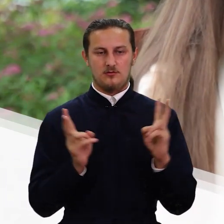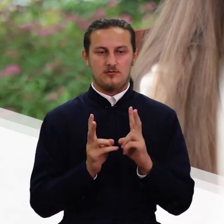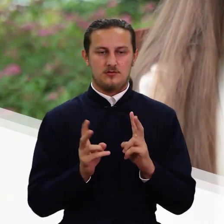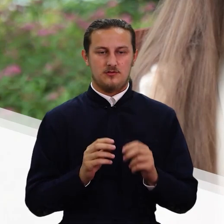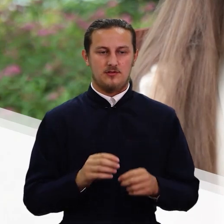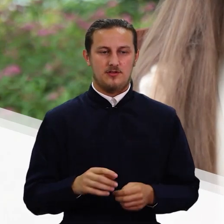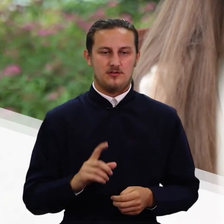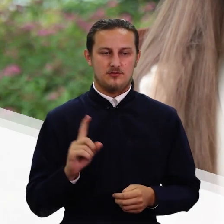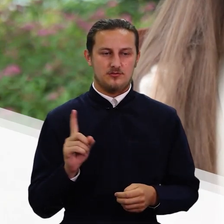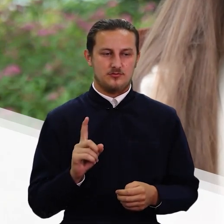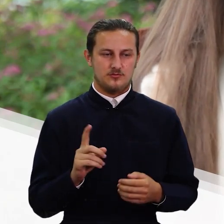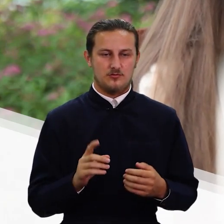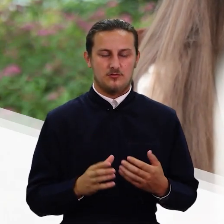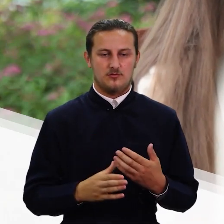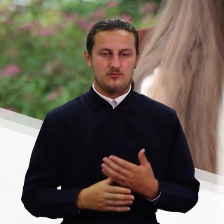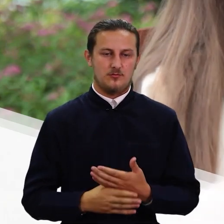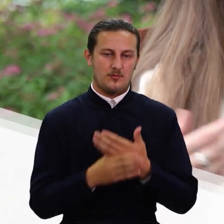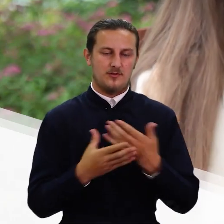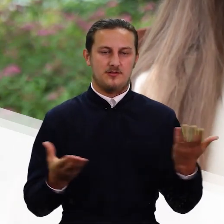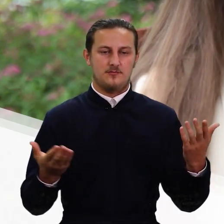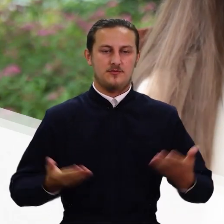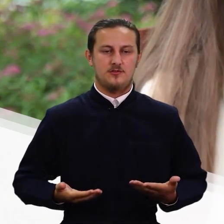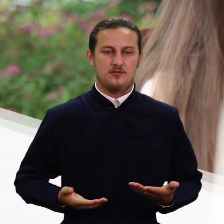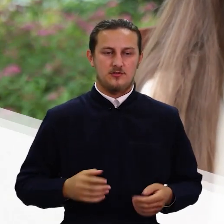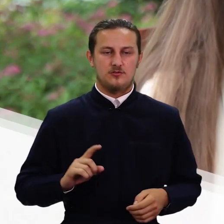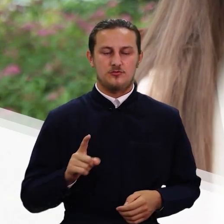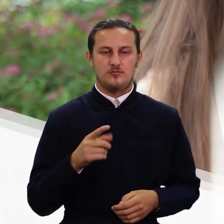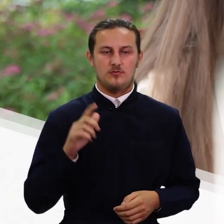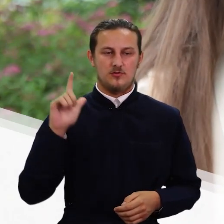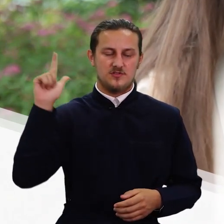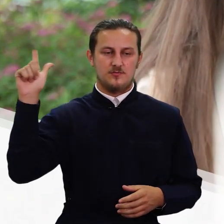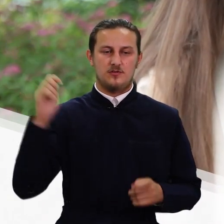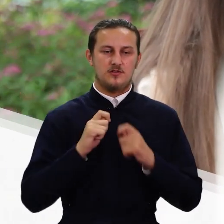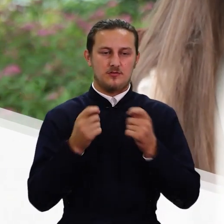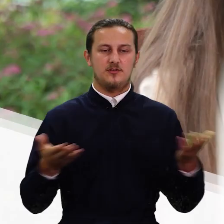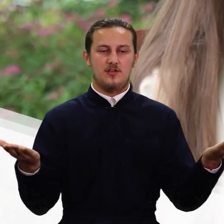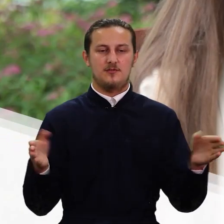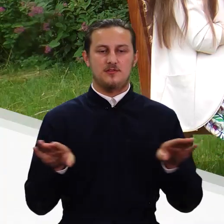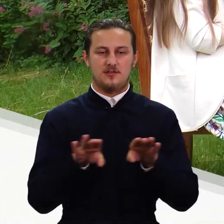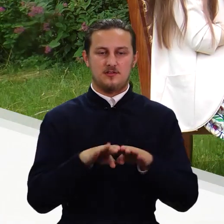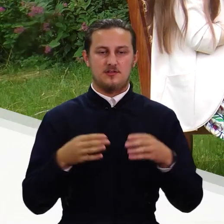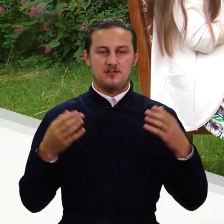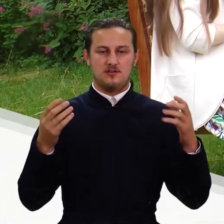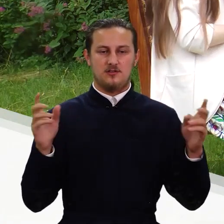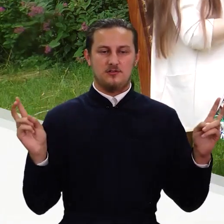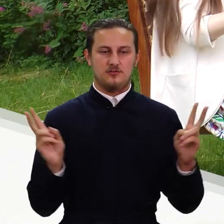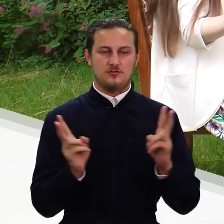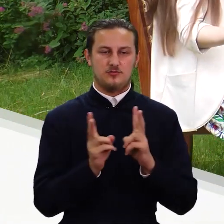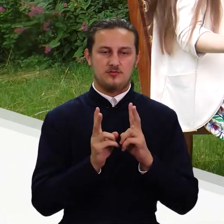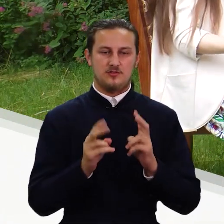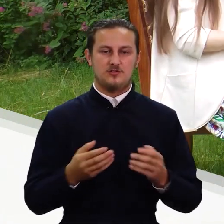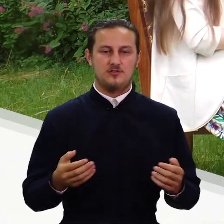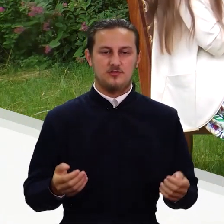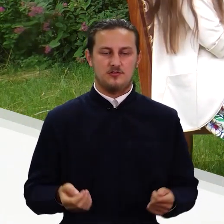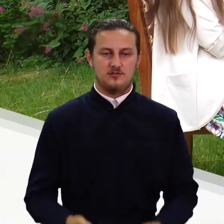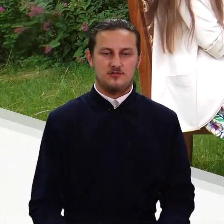щоб ми потім могли, наприклад, по-іншому вже сприймати своє подальше життя? Адже ми вже, знаючи, бачачи той приклад святості, думаю,